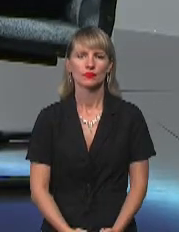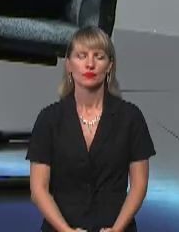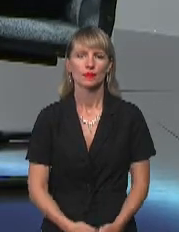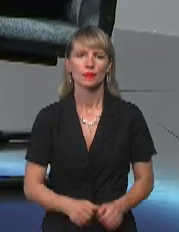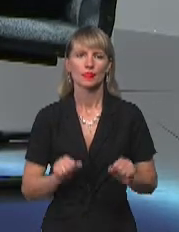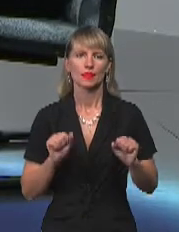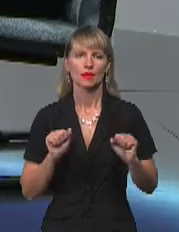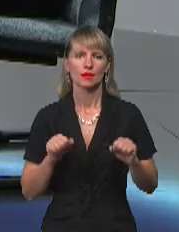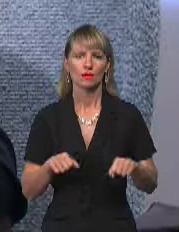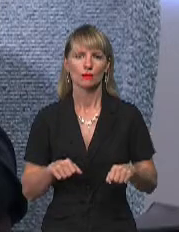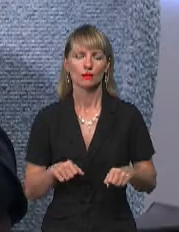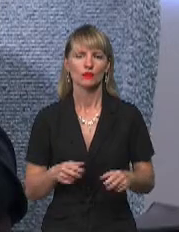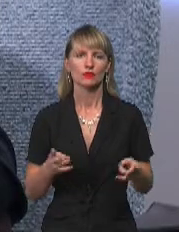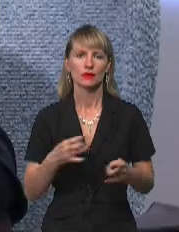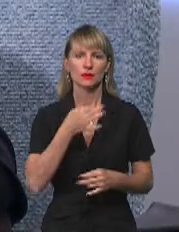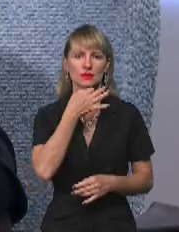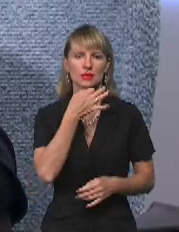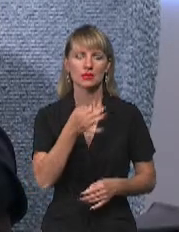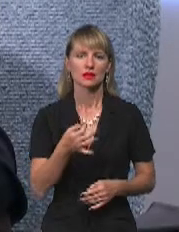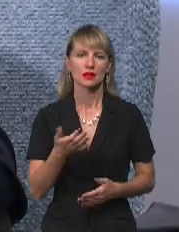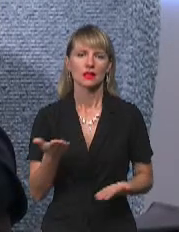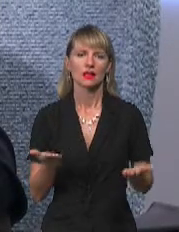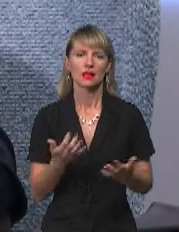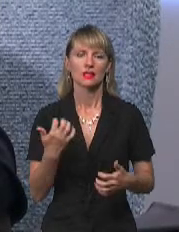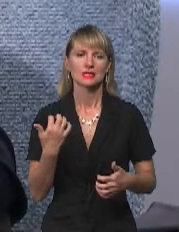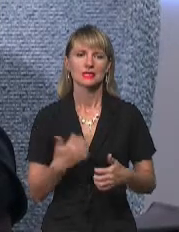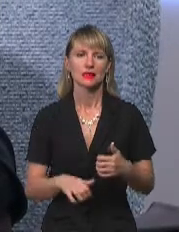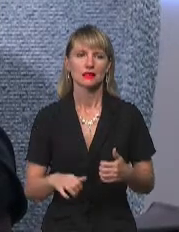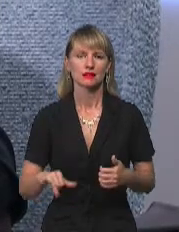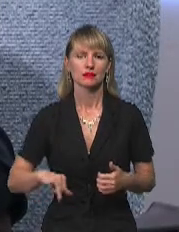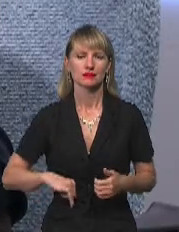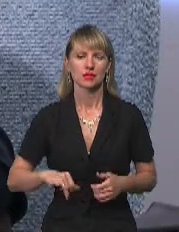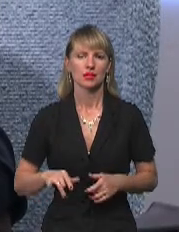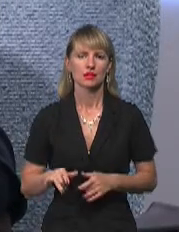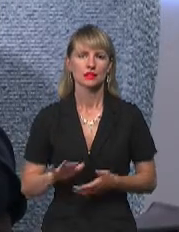Можливо, ви зможете тоді нам сказати, як серед криміногенної ситуації,